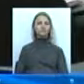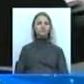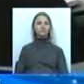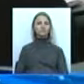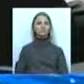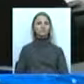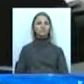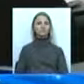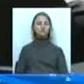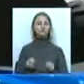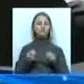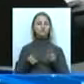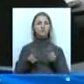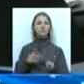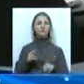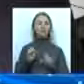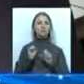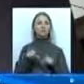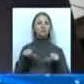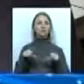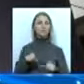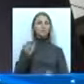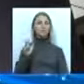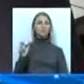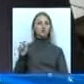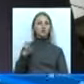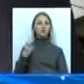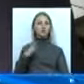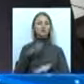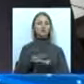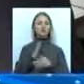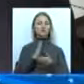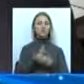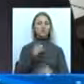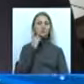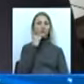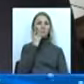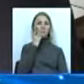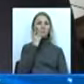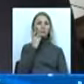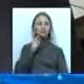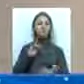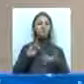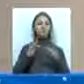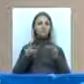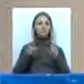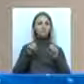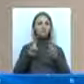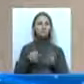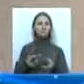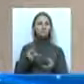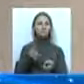банк тұтынушылардың құқығын қорғауға арналған НБК онлайн мобильдік қосымшасын іске қосқан. Ұялы телефонға аталмыш қосымшаны жүктеп алған